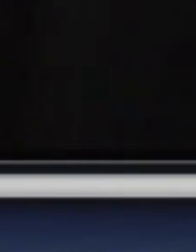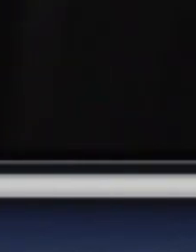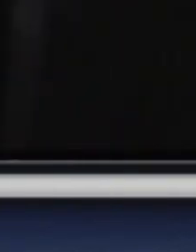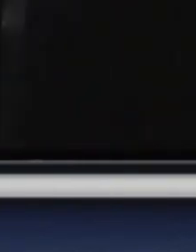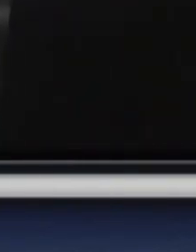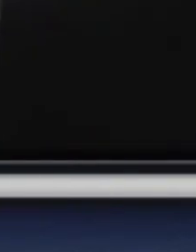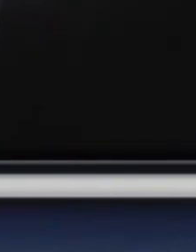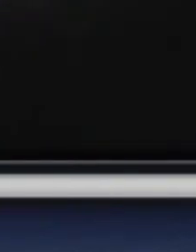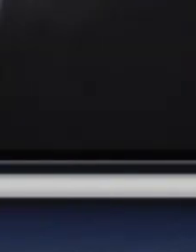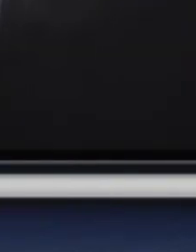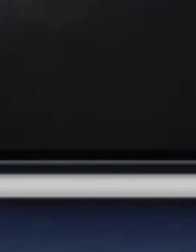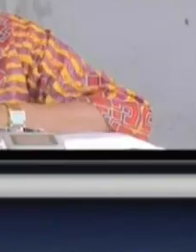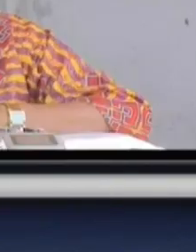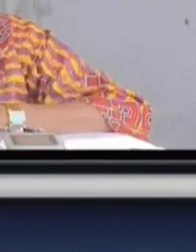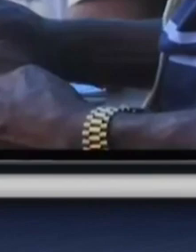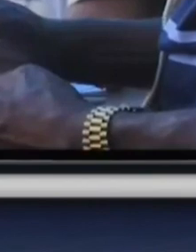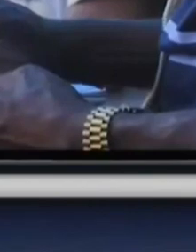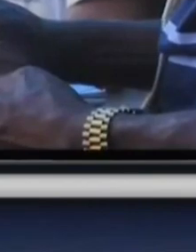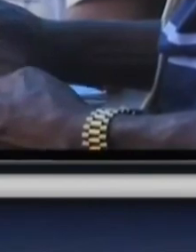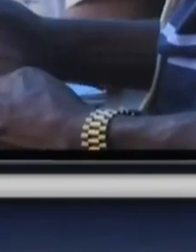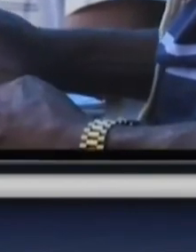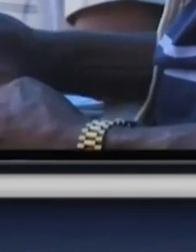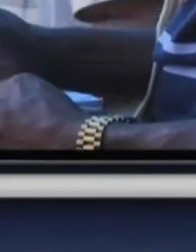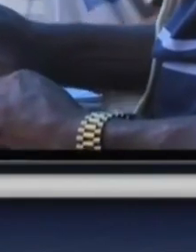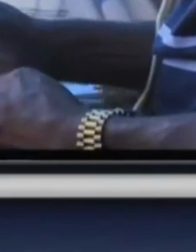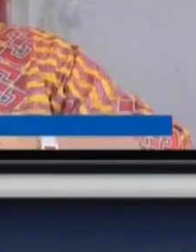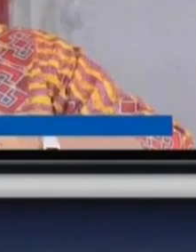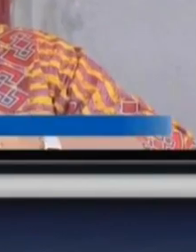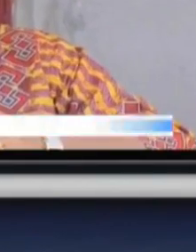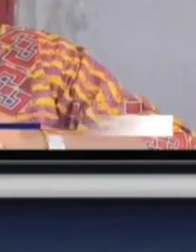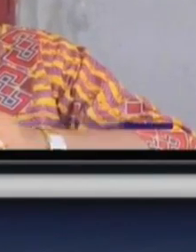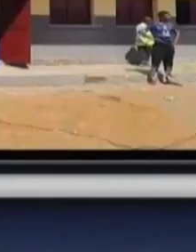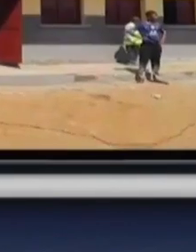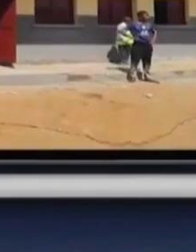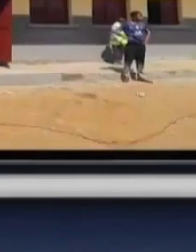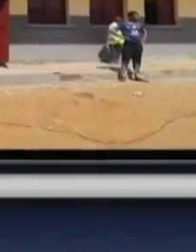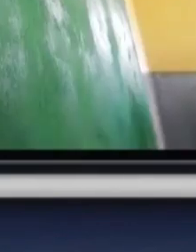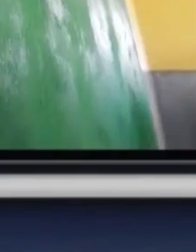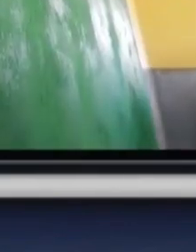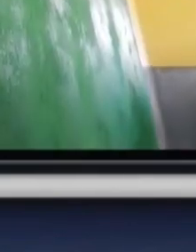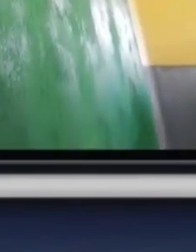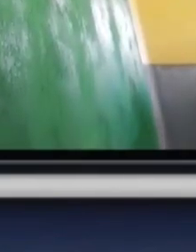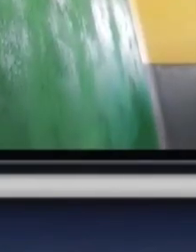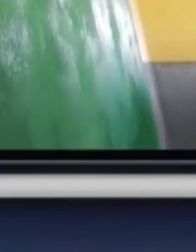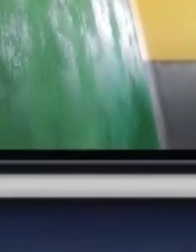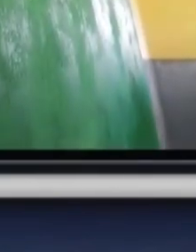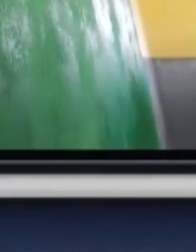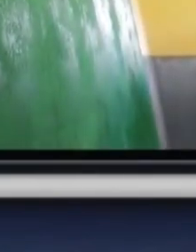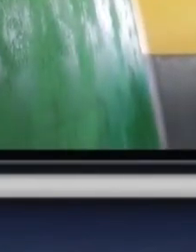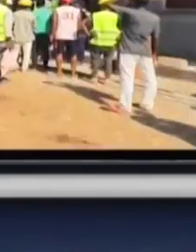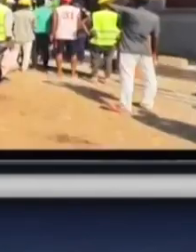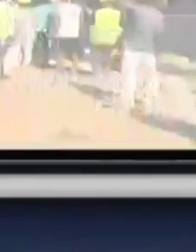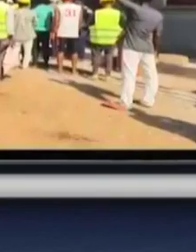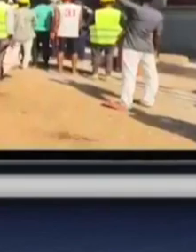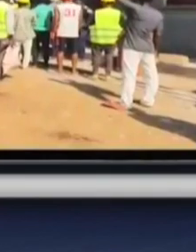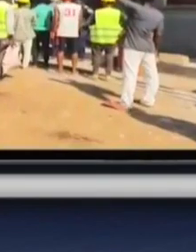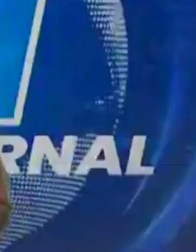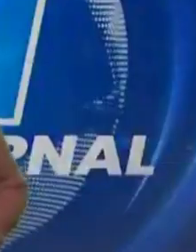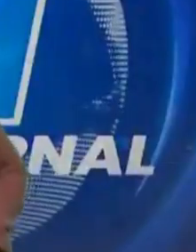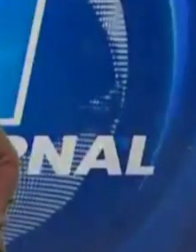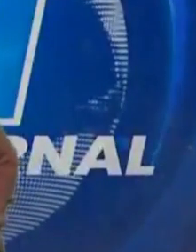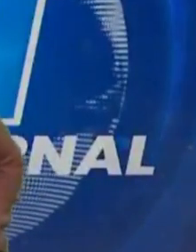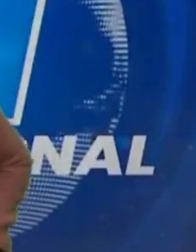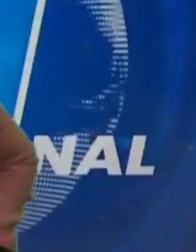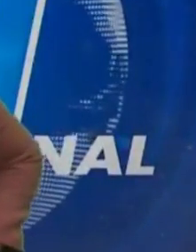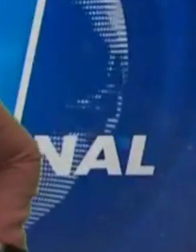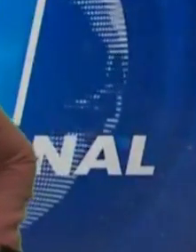terre. La population impliquée dans le processus s'approprie ses réalisations et fait la sentinelle dans les grands équateurs. C'est